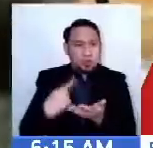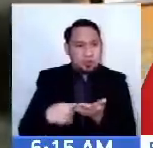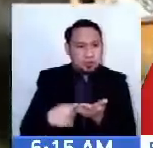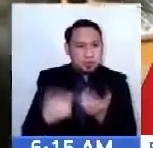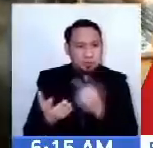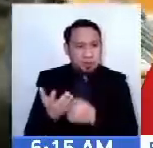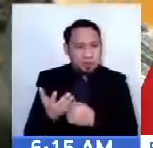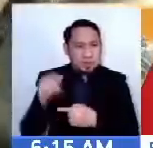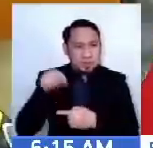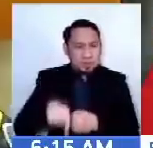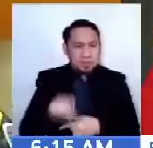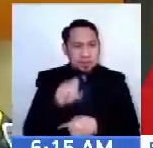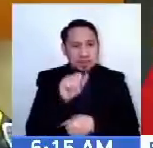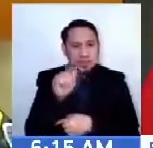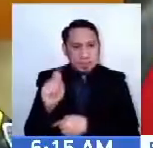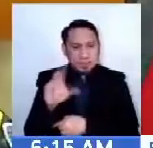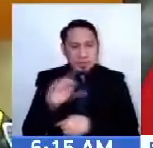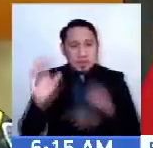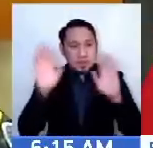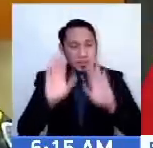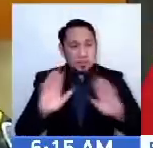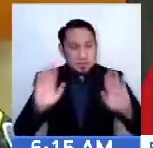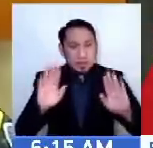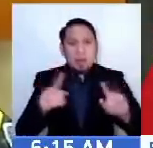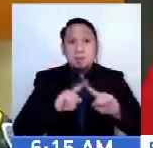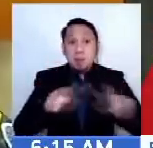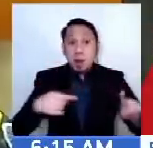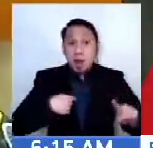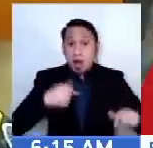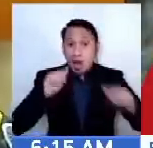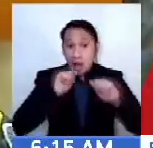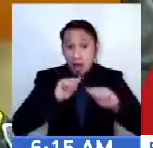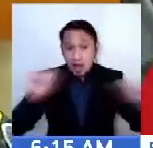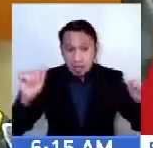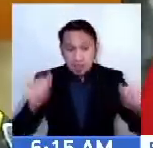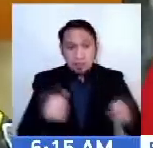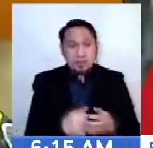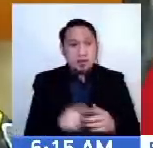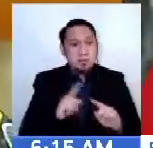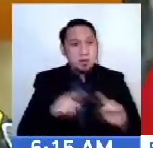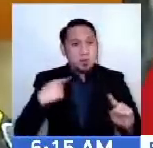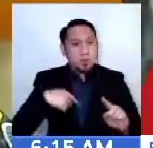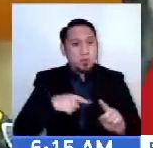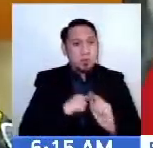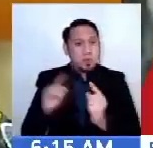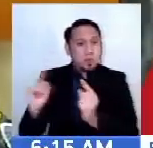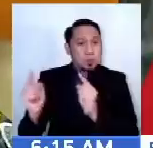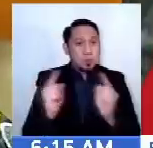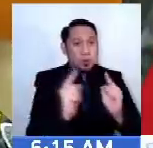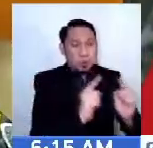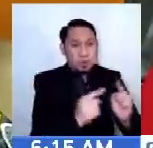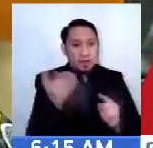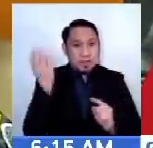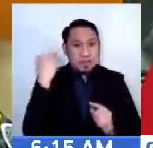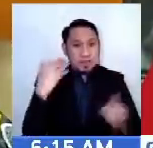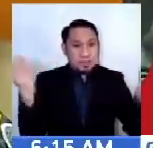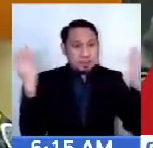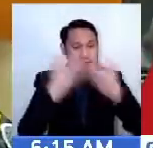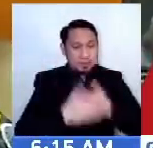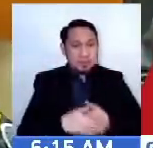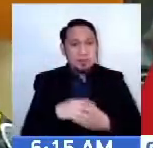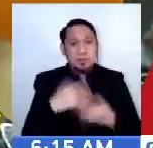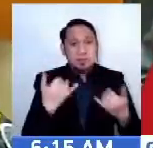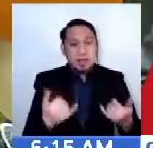ito. Subalit, i-announce ko lang po, Igan, na base sa pakikipag-usap ko mismo kagabi sa KBP, babaguhin po natin